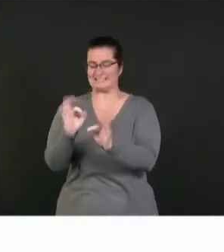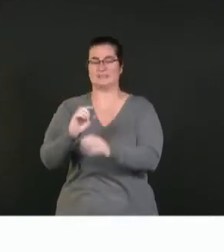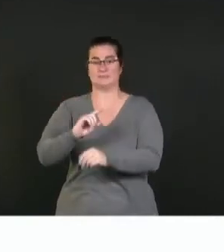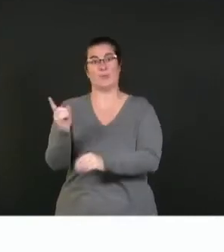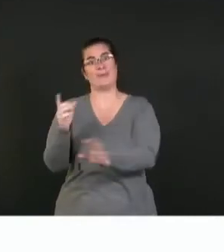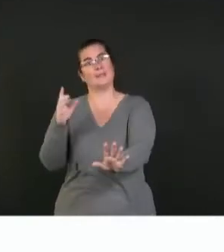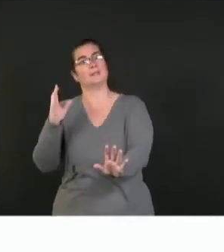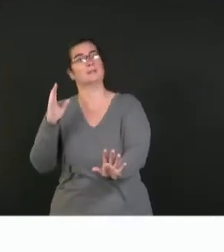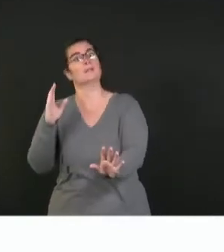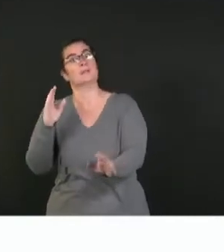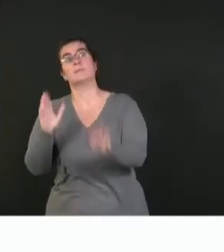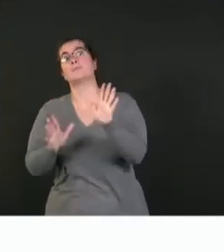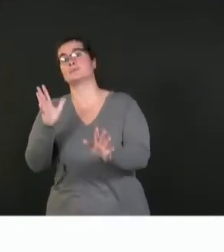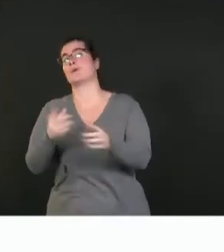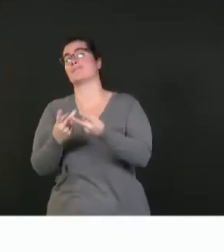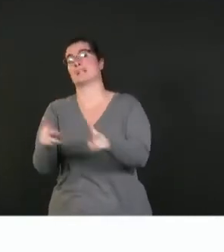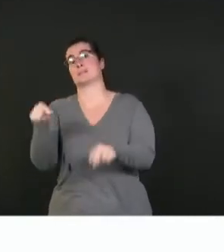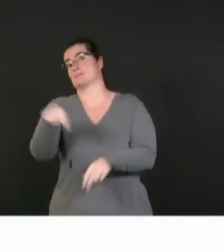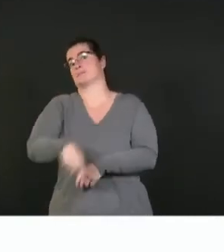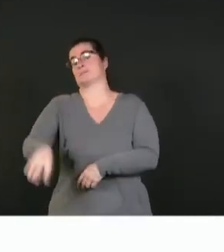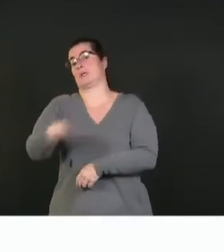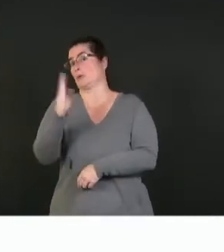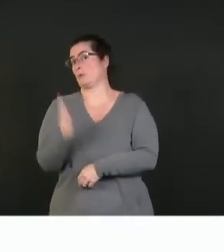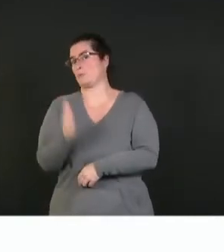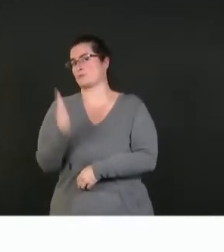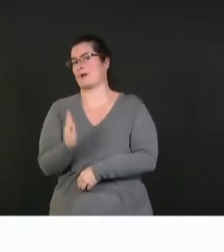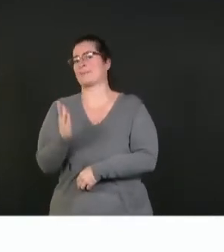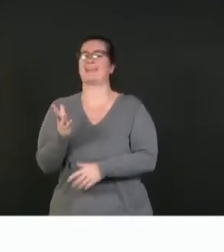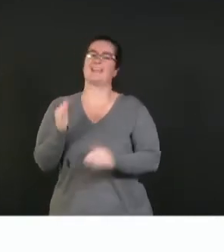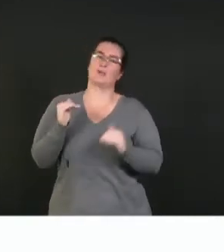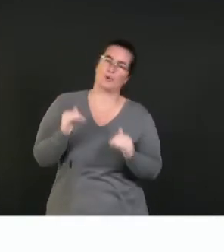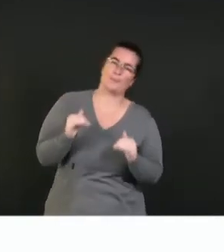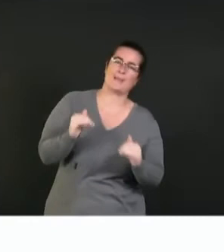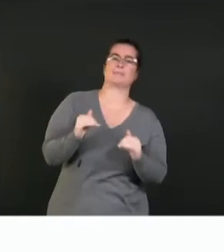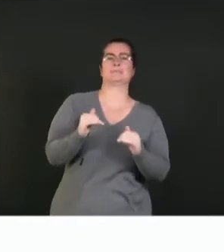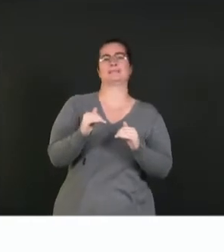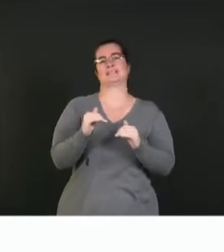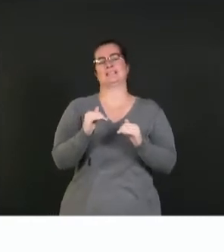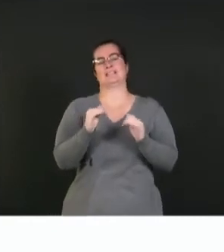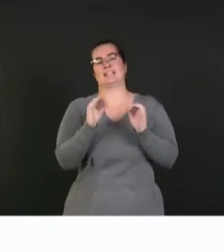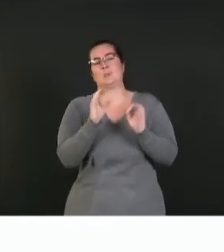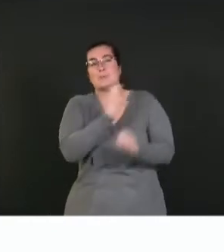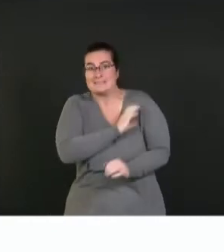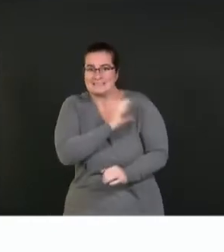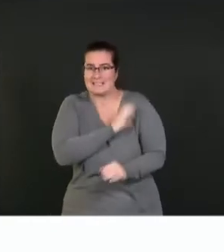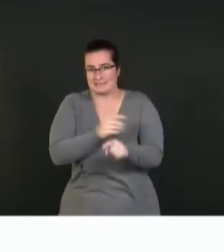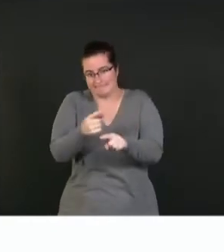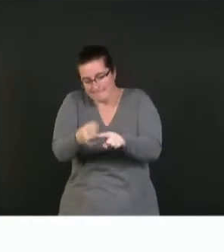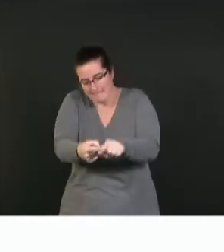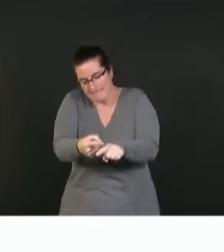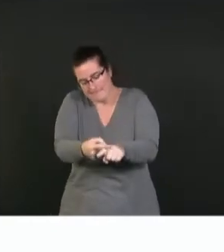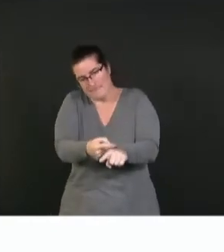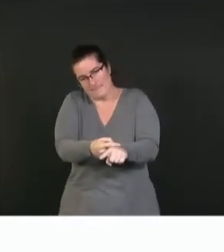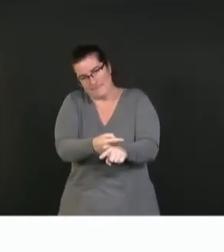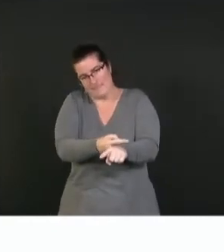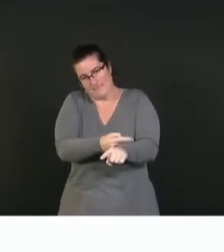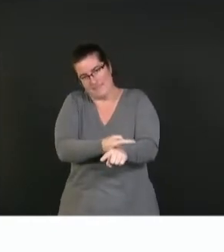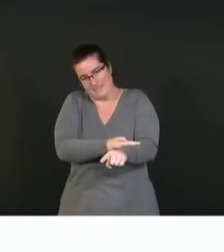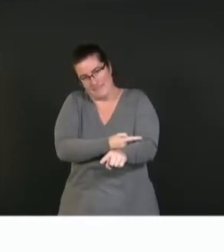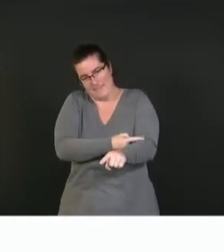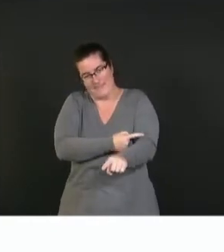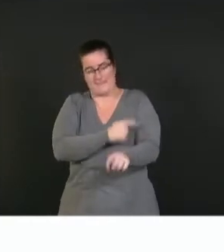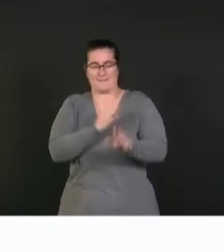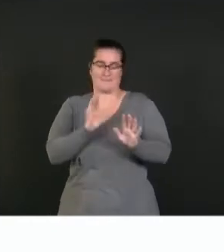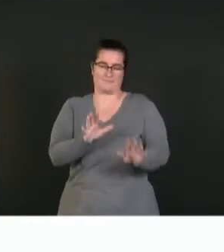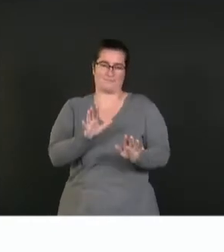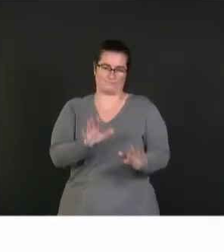villes, et on se laisse cette idée de continuer à aménager, etc. Donc je dirais que ça avance quand même